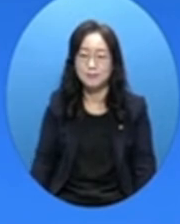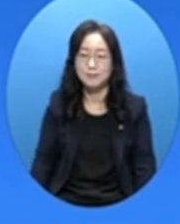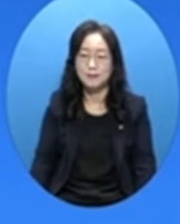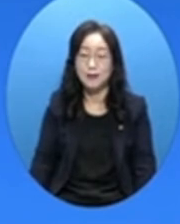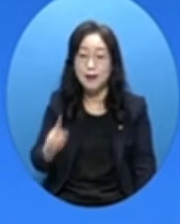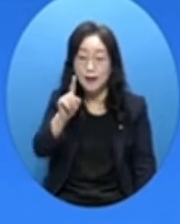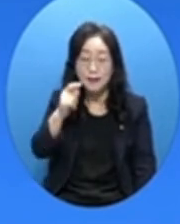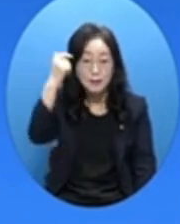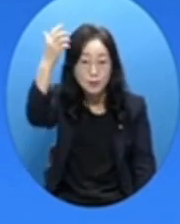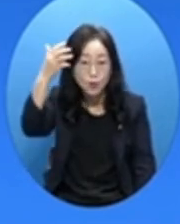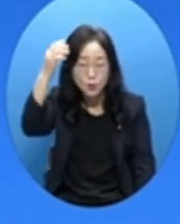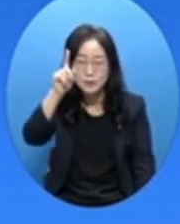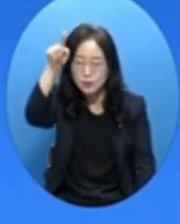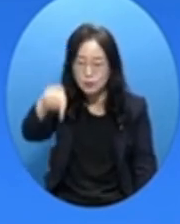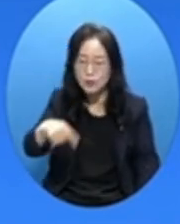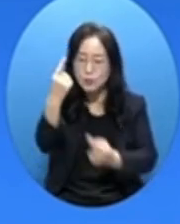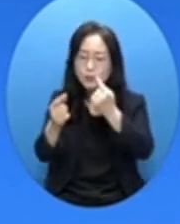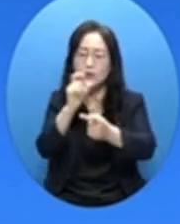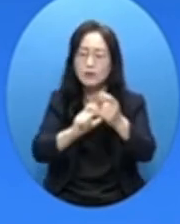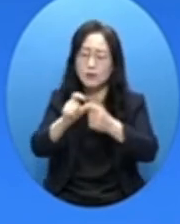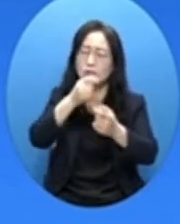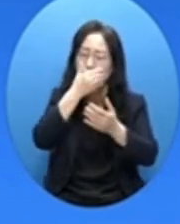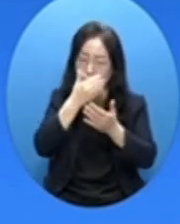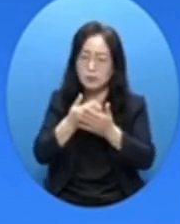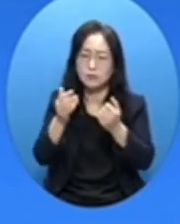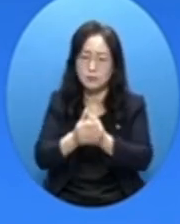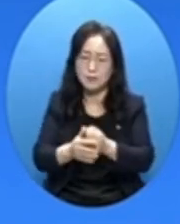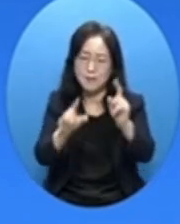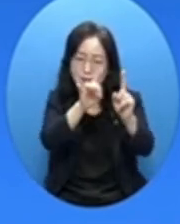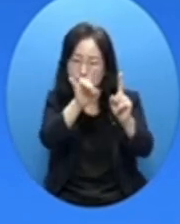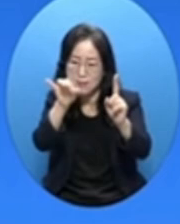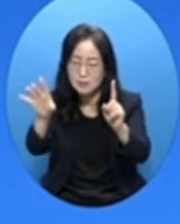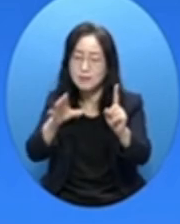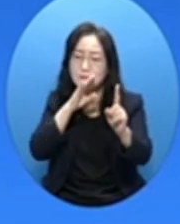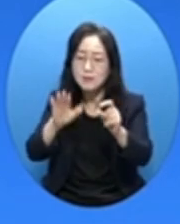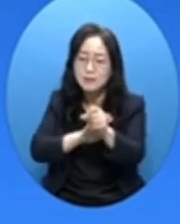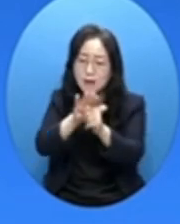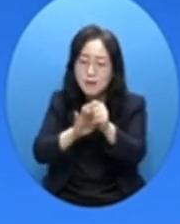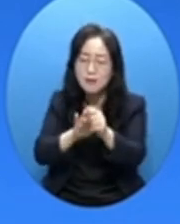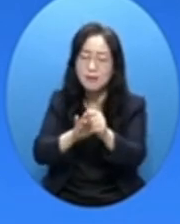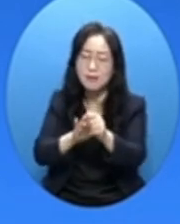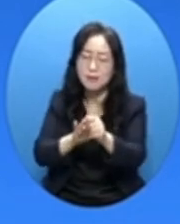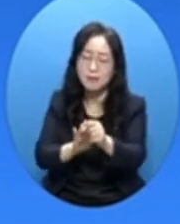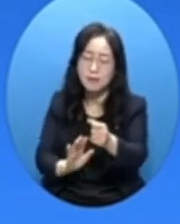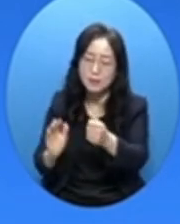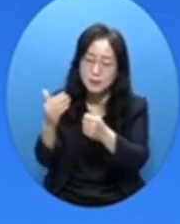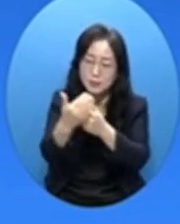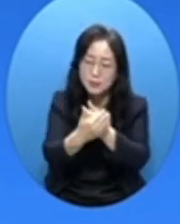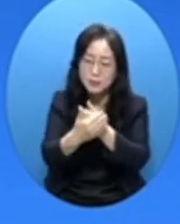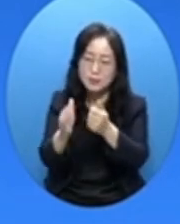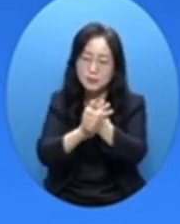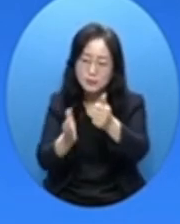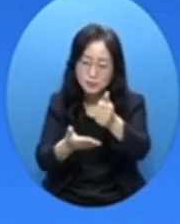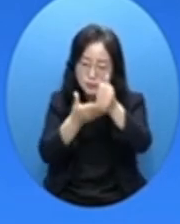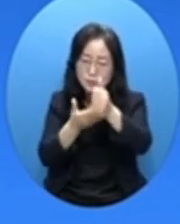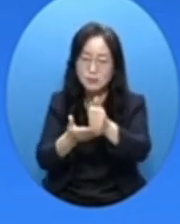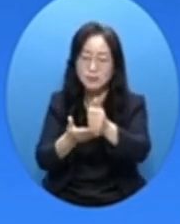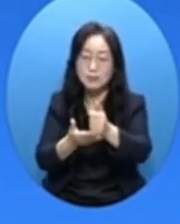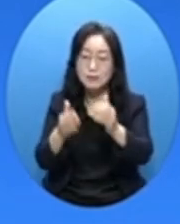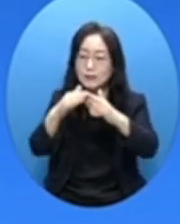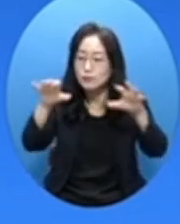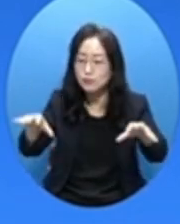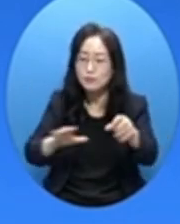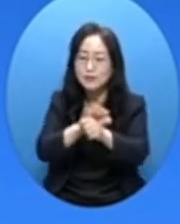영혼이 천하보다 귀하다 했는데 그 한 분 한 분을 정말 우리가 사랑으로 품고 섬겨야 합니다. 그것이